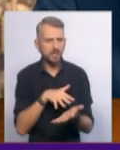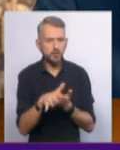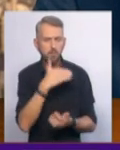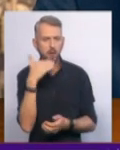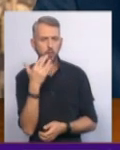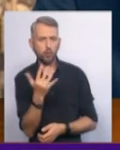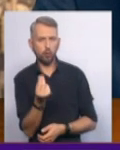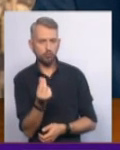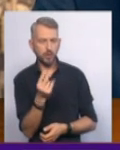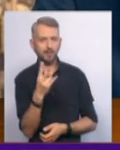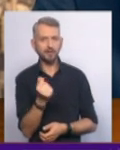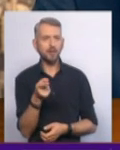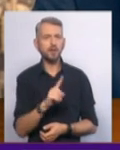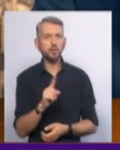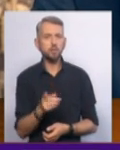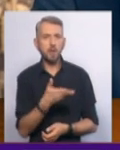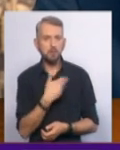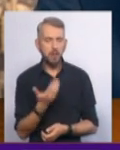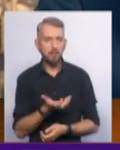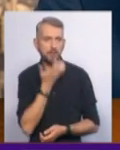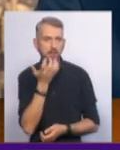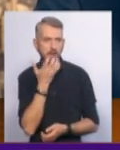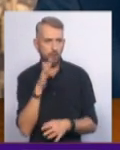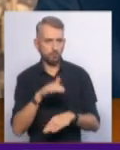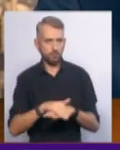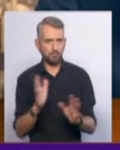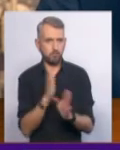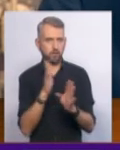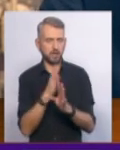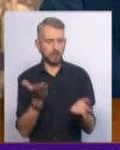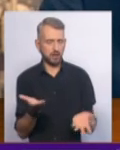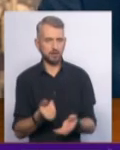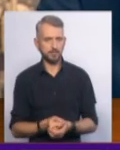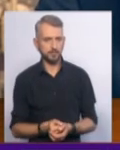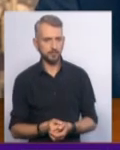на те, що ми підігріваємо фактично повітря.